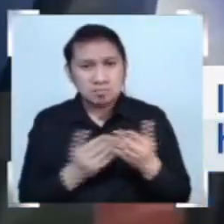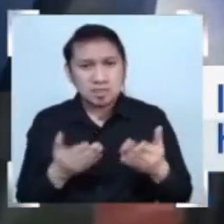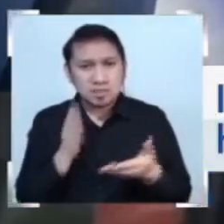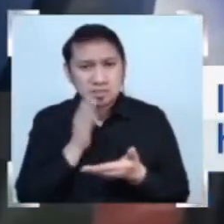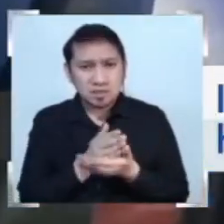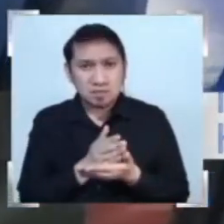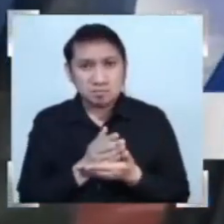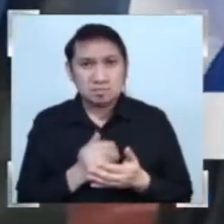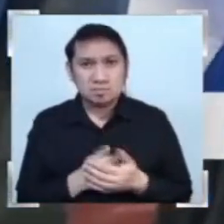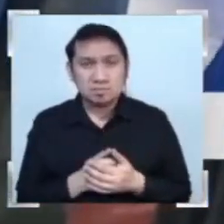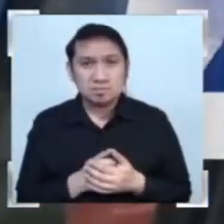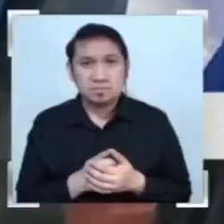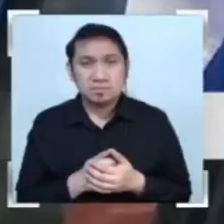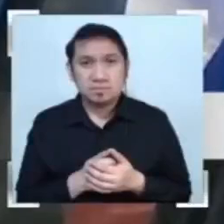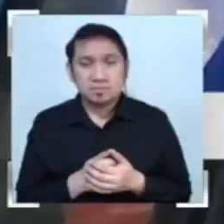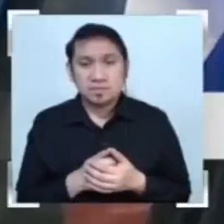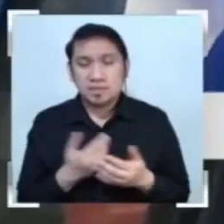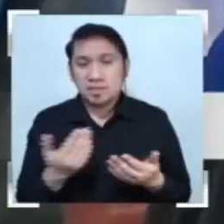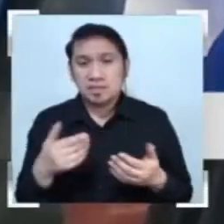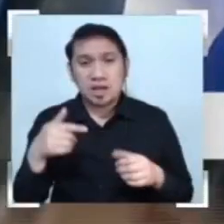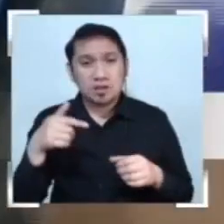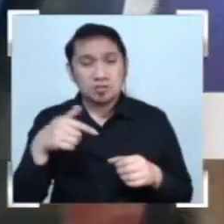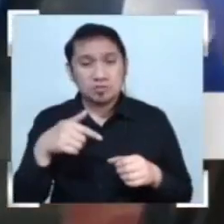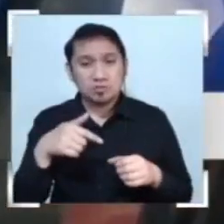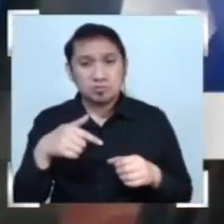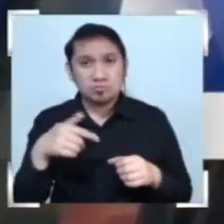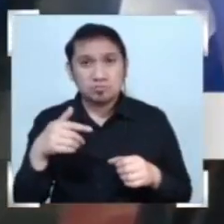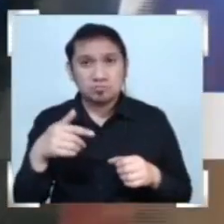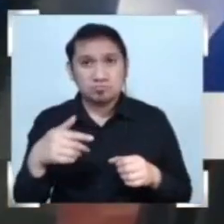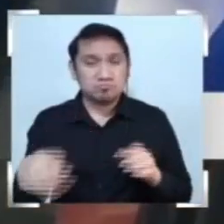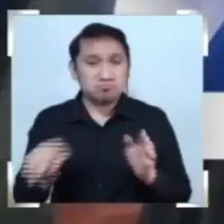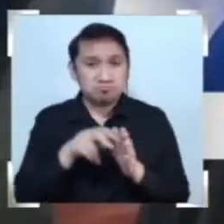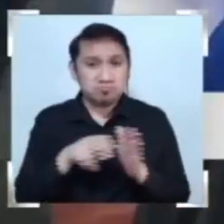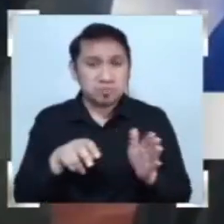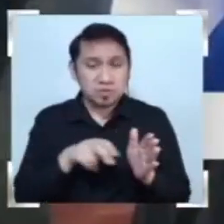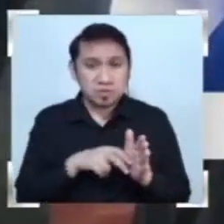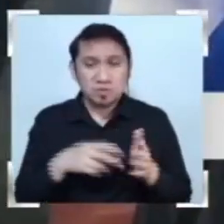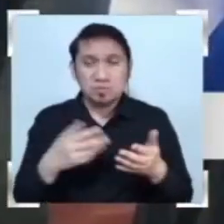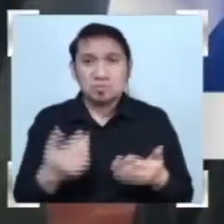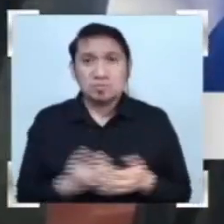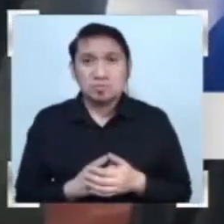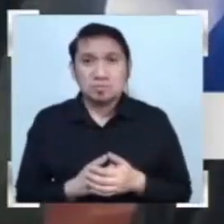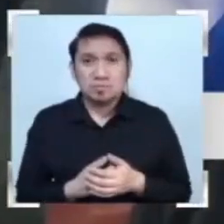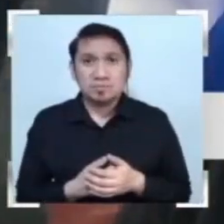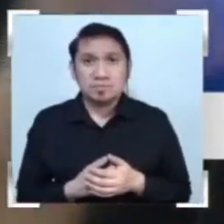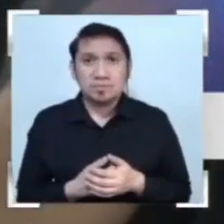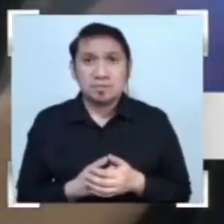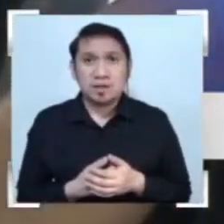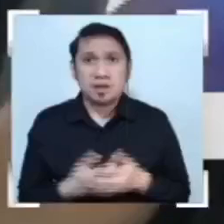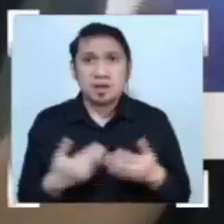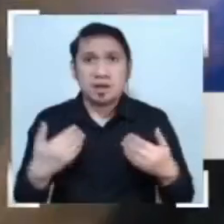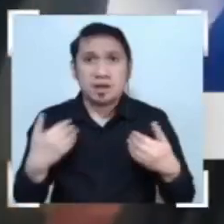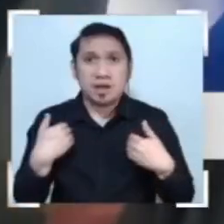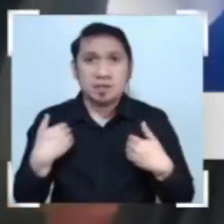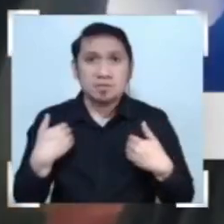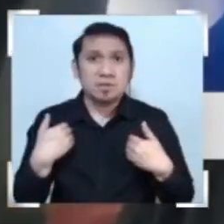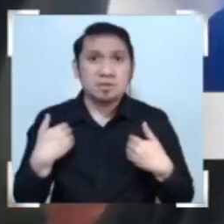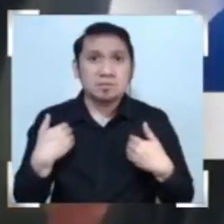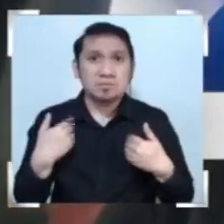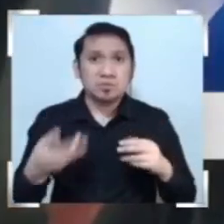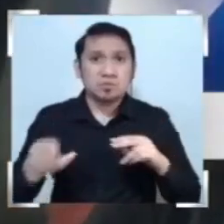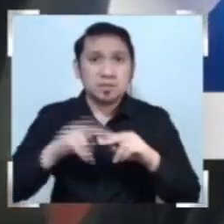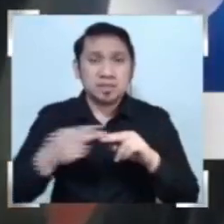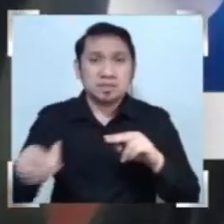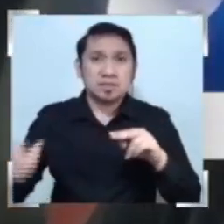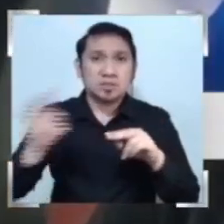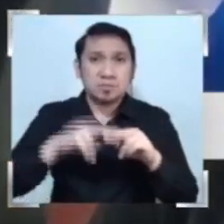Ang krudo, hindi na mapunggan, saka lang saka. Ayun ang sayo, ang kwan, ang pritian mo yung mga saka. Tiyan, ano na